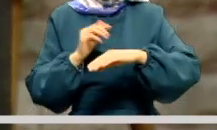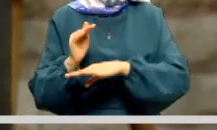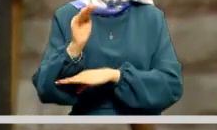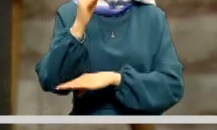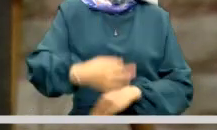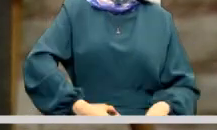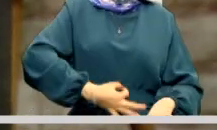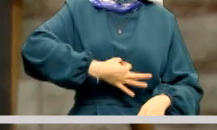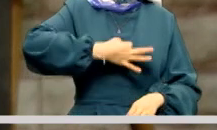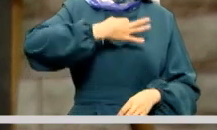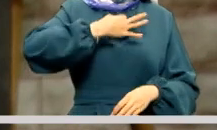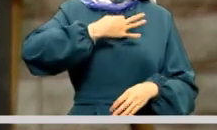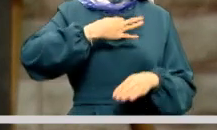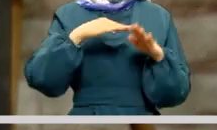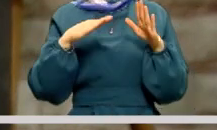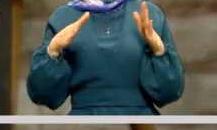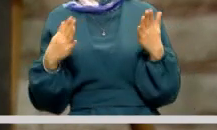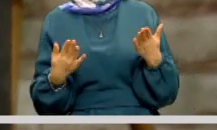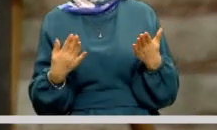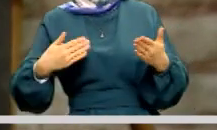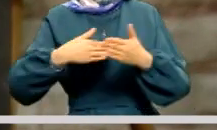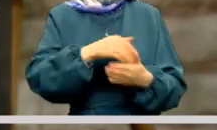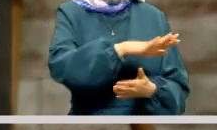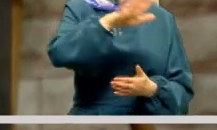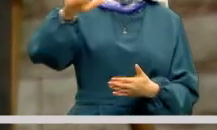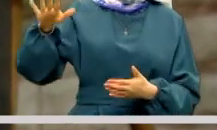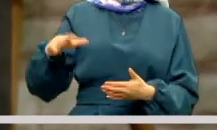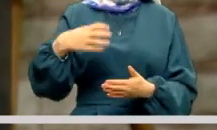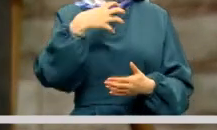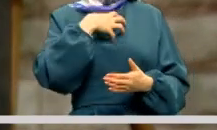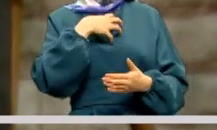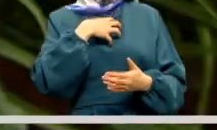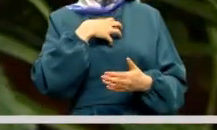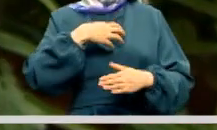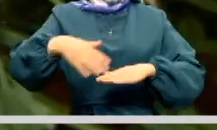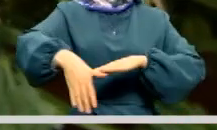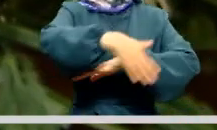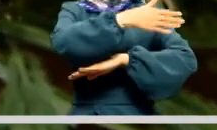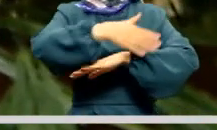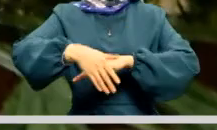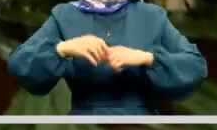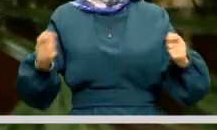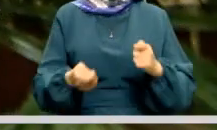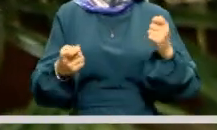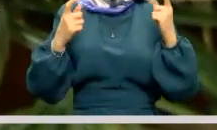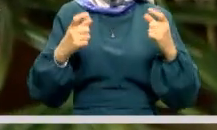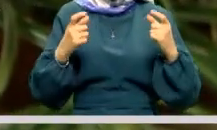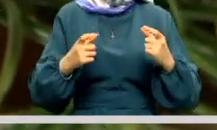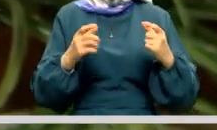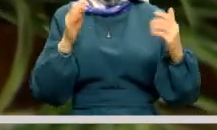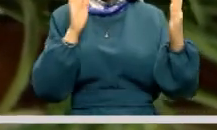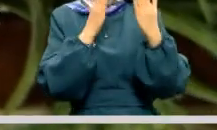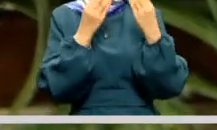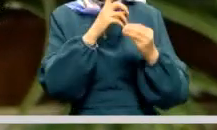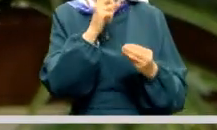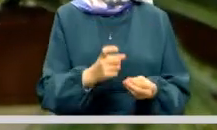hissiyatı huşuyu ne kadar etrafımıza şahsiyetimize mahallemize sokağımıza iş yerimize yansıtabiliyoruz